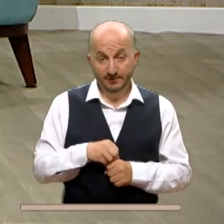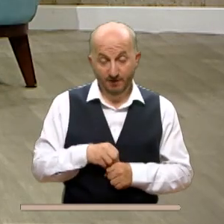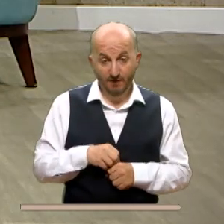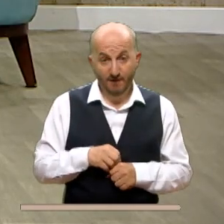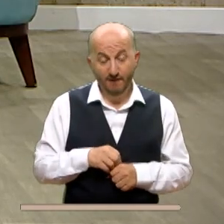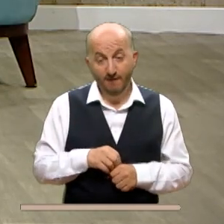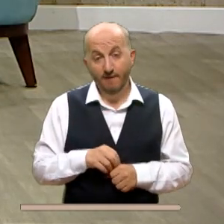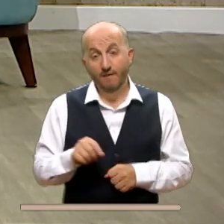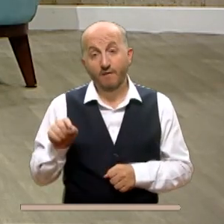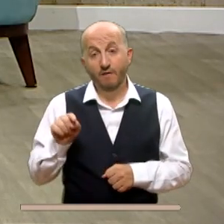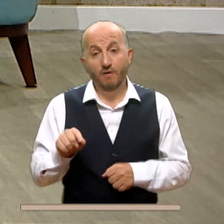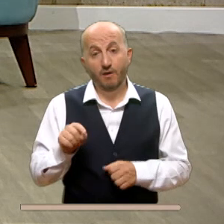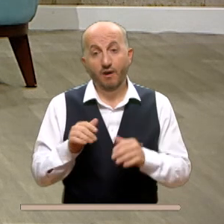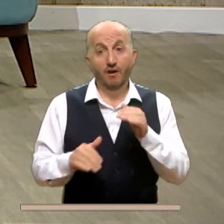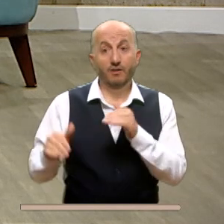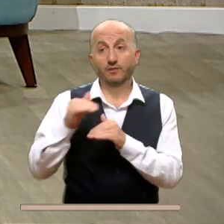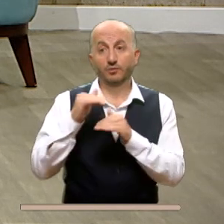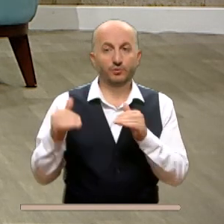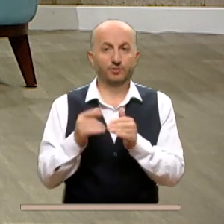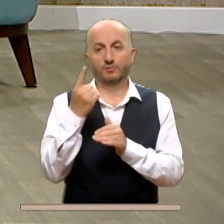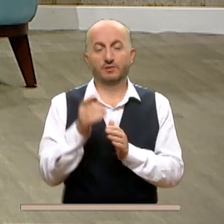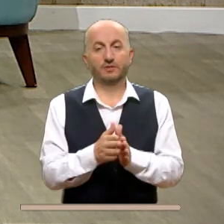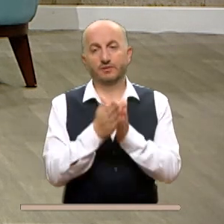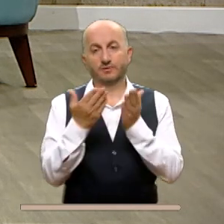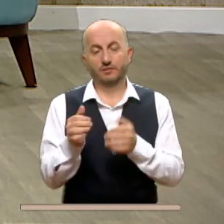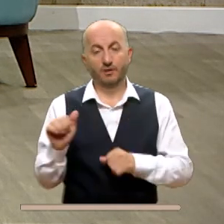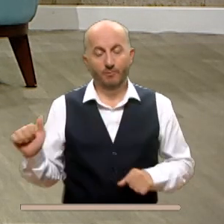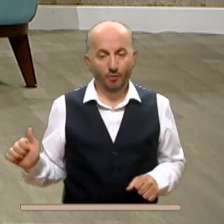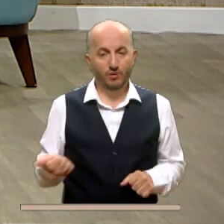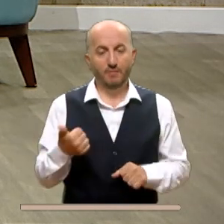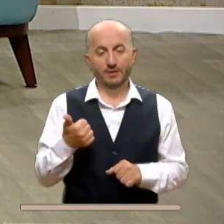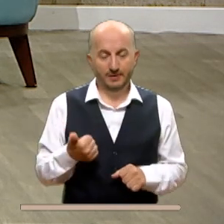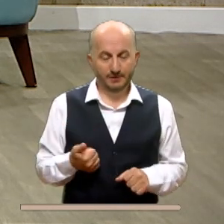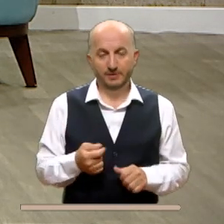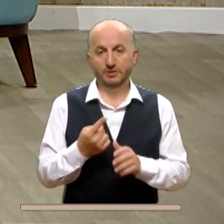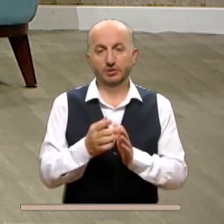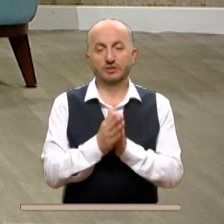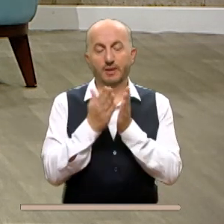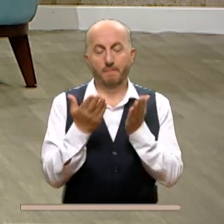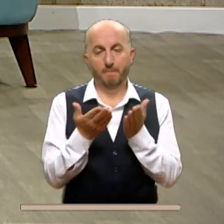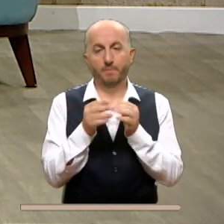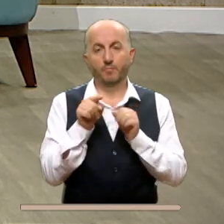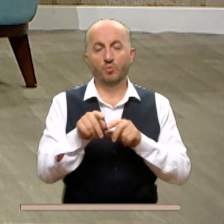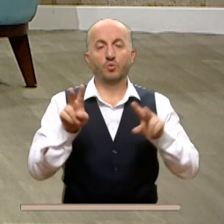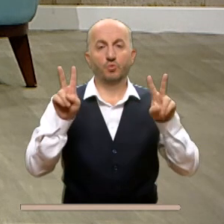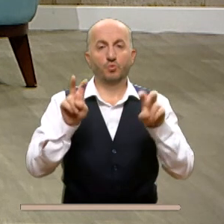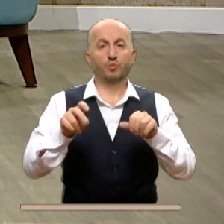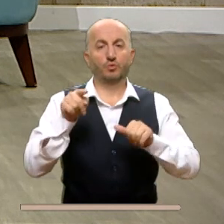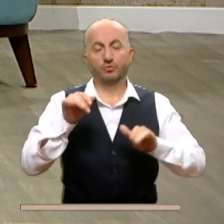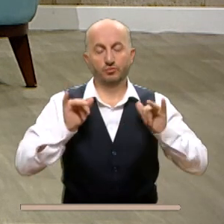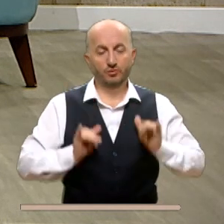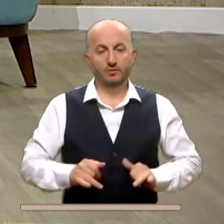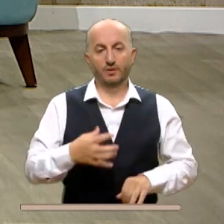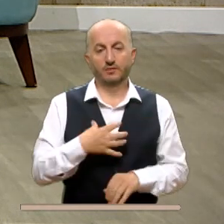o altı üstü bir kitap önemli bir kitap doğrusu. Biz bu konuda şu rahatlığa